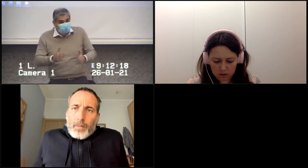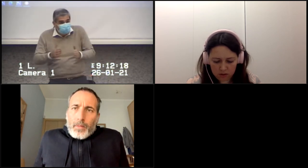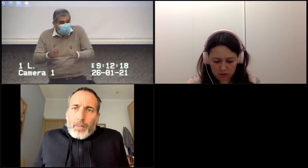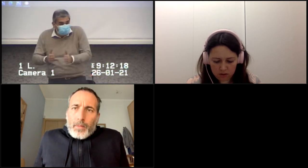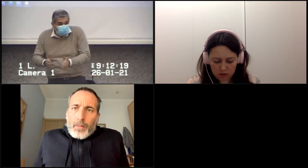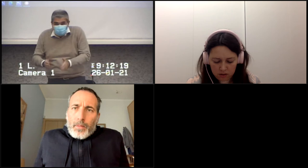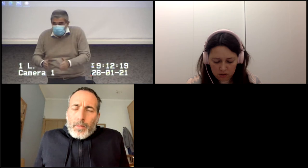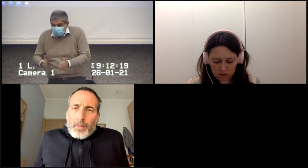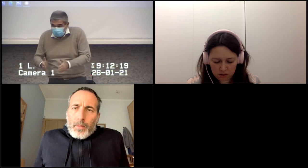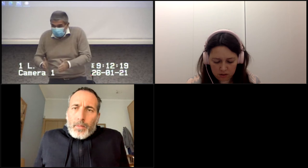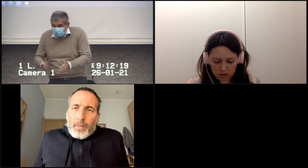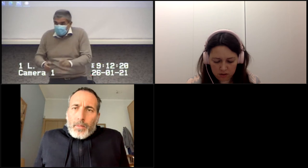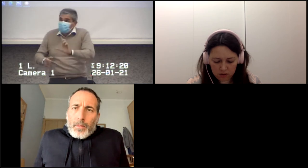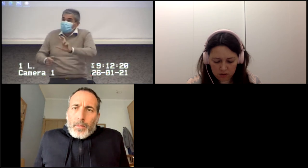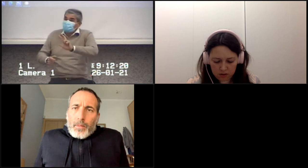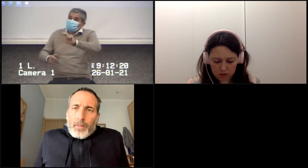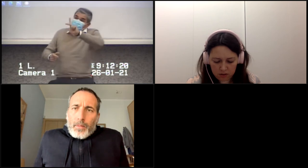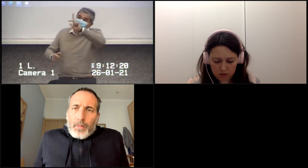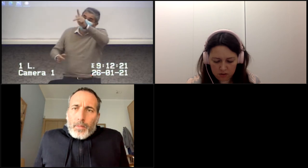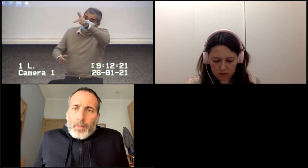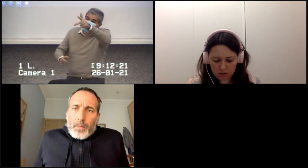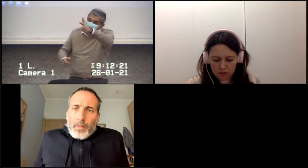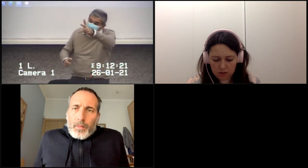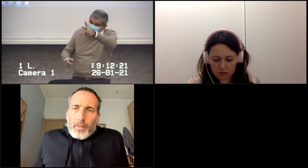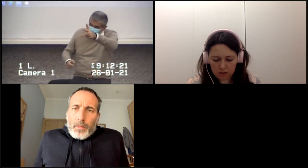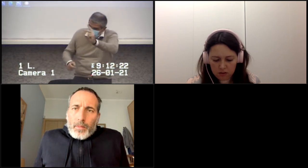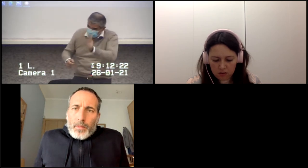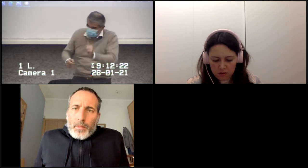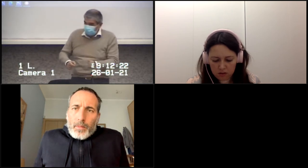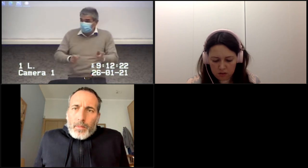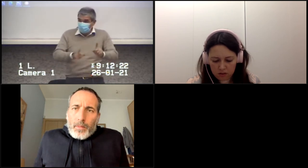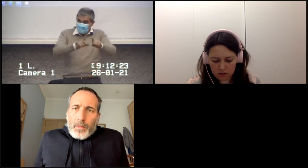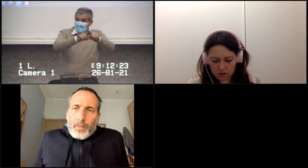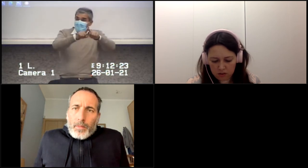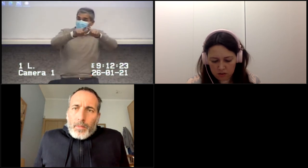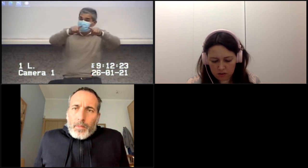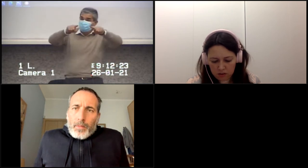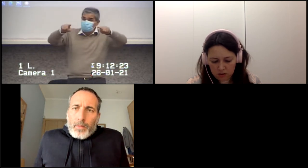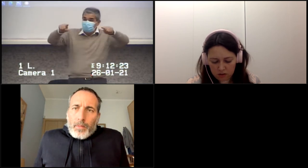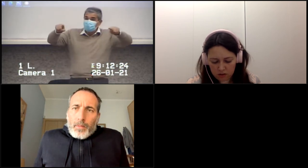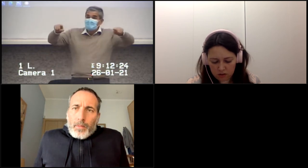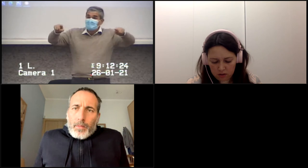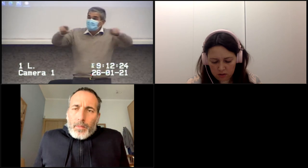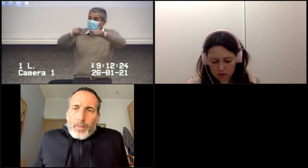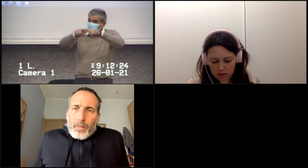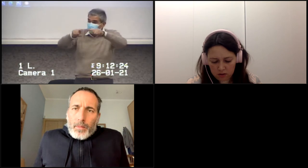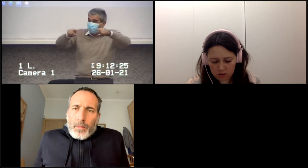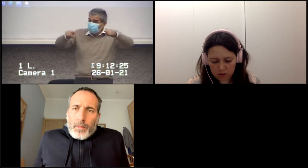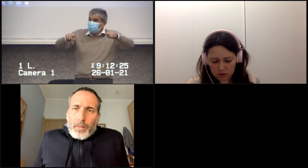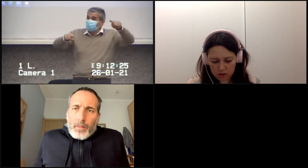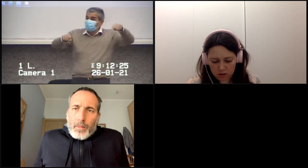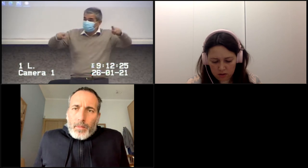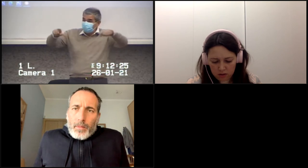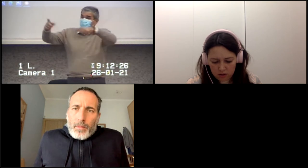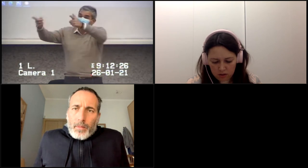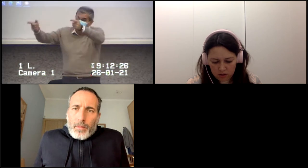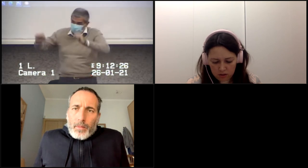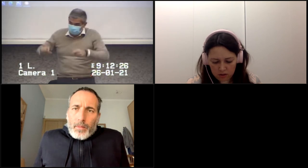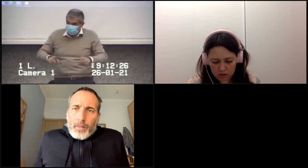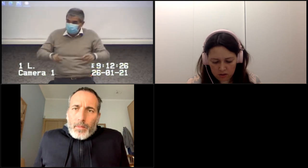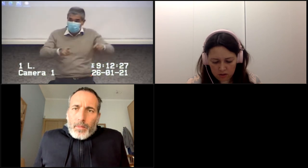avuto già il PGT vigente, avendo stabilito il limite del 30%, avendo già la norma che mi dava le